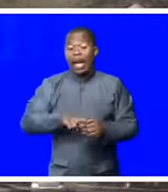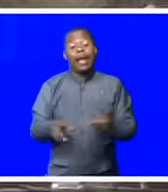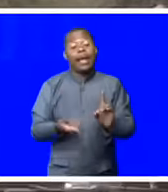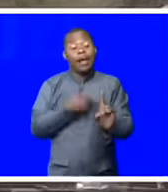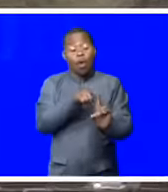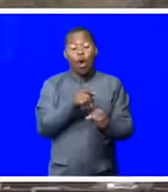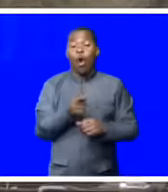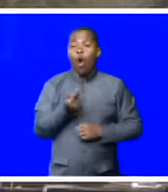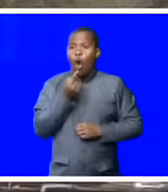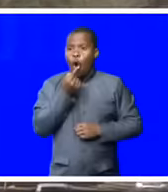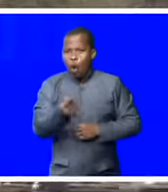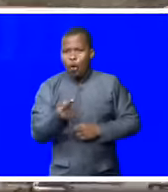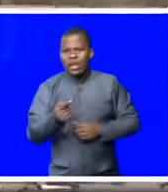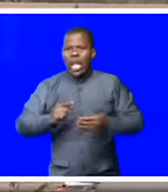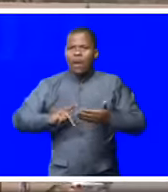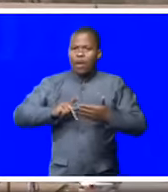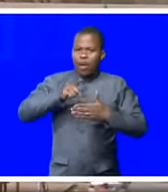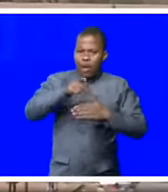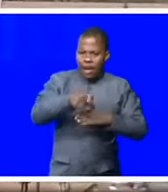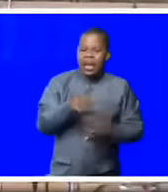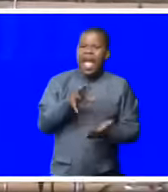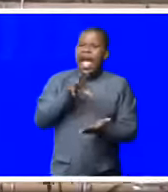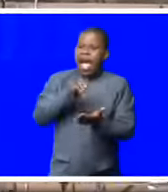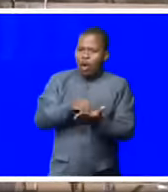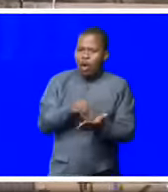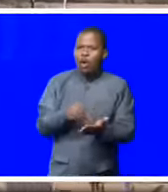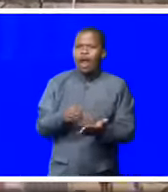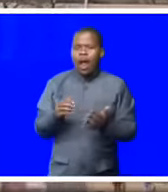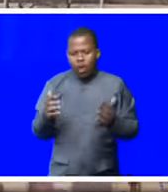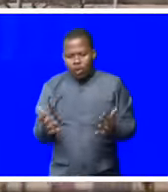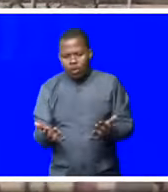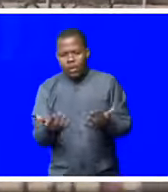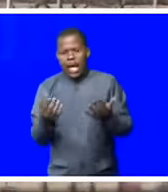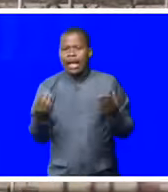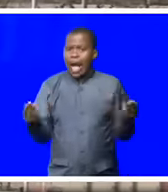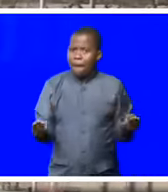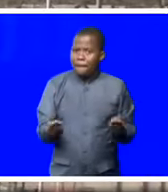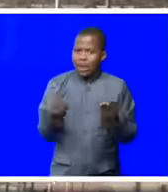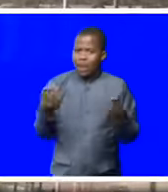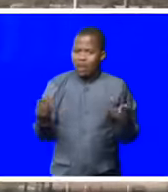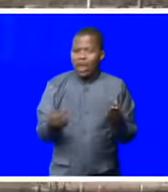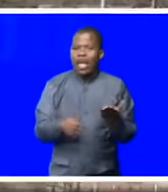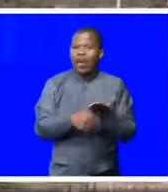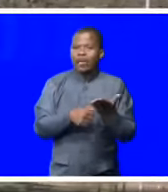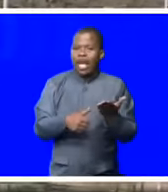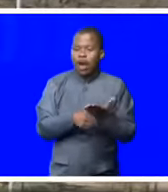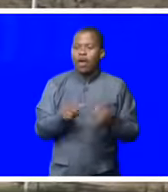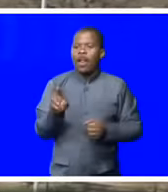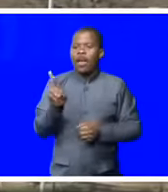linato tinhlelo letikuthatha sive ukuthi siwabhadale ngekwethembeka ema rates.